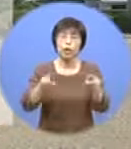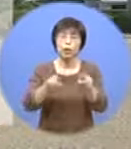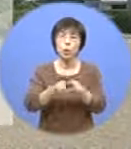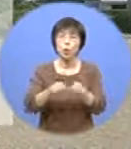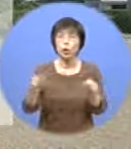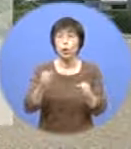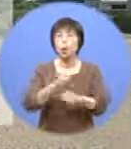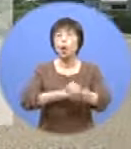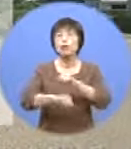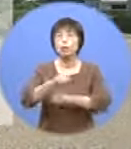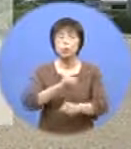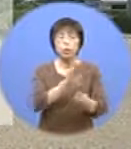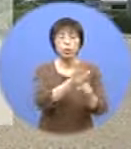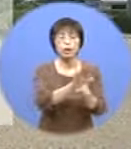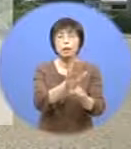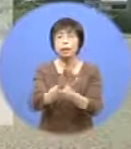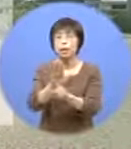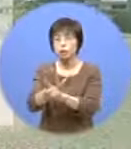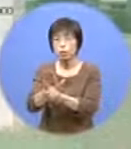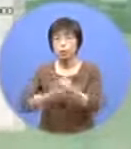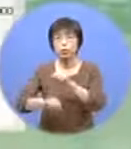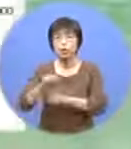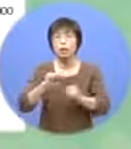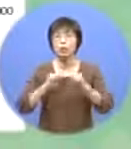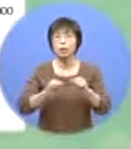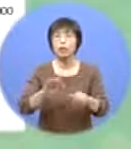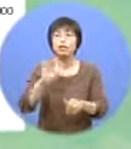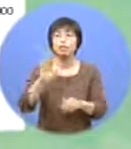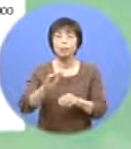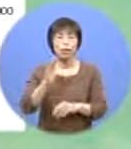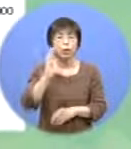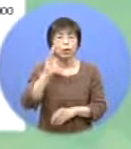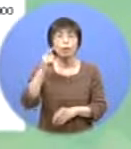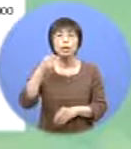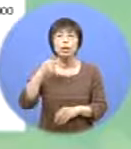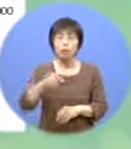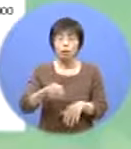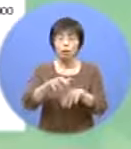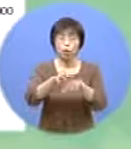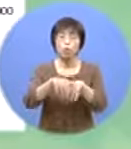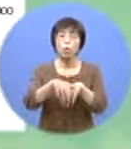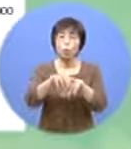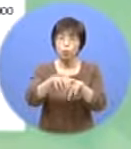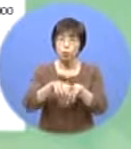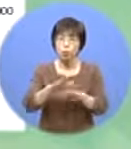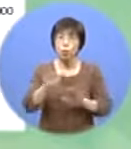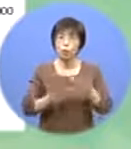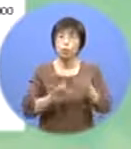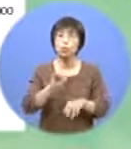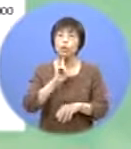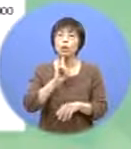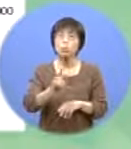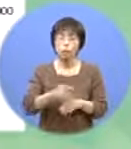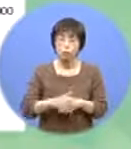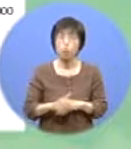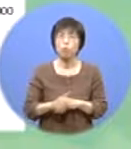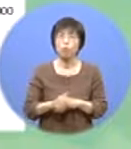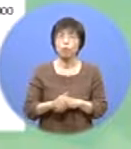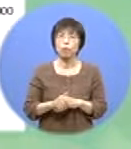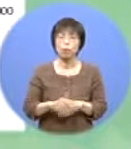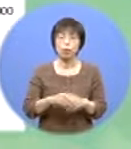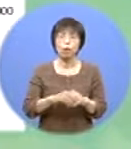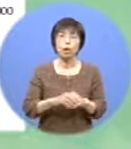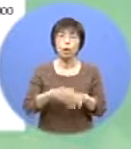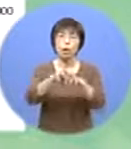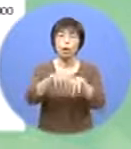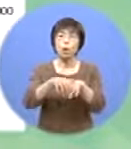を支援する取り組みを行っております。和歌山県の農村の現状としましては、耕地